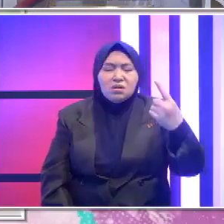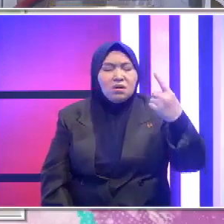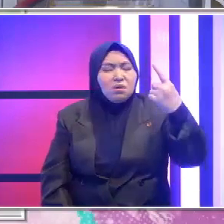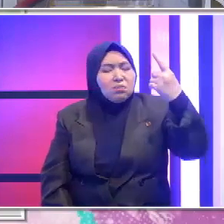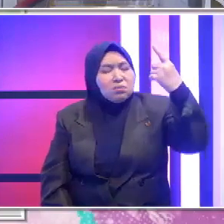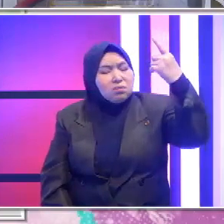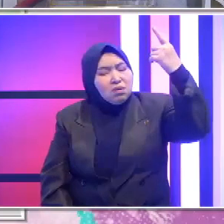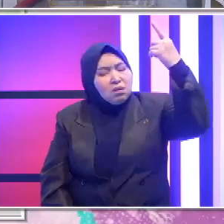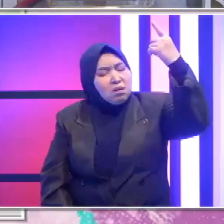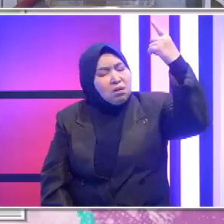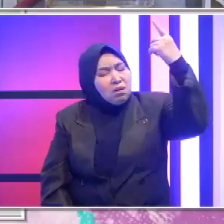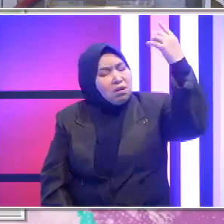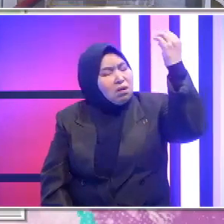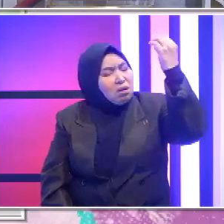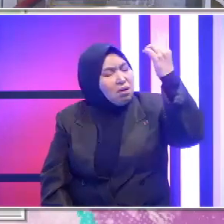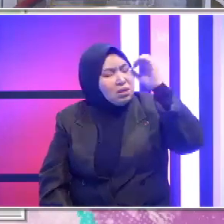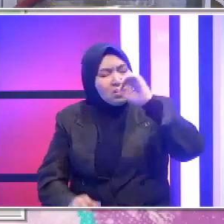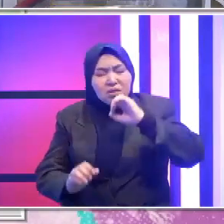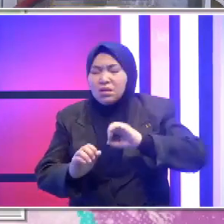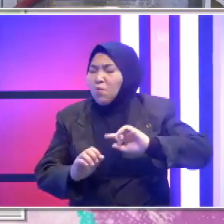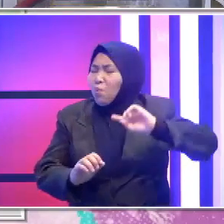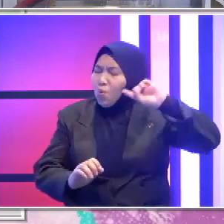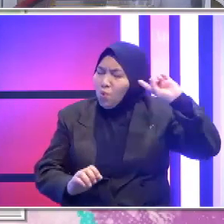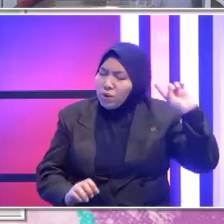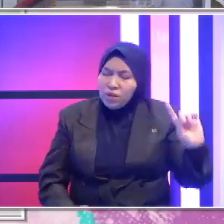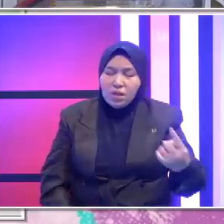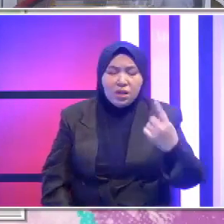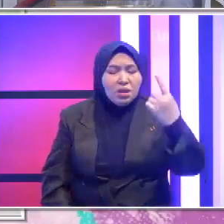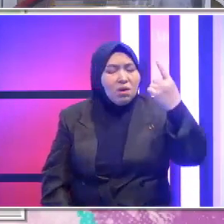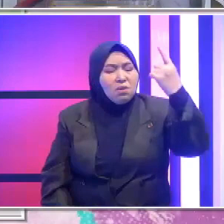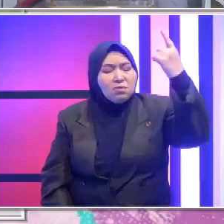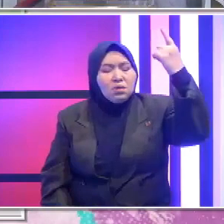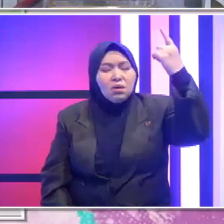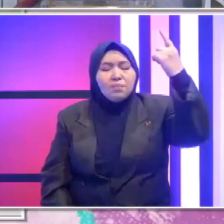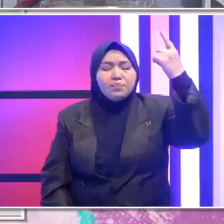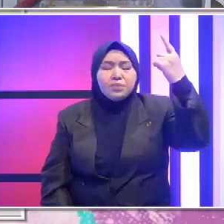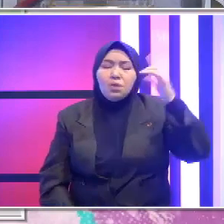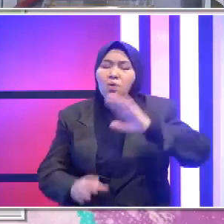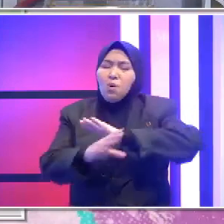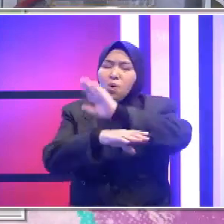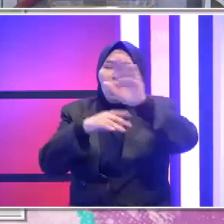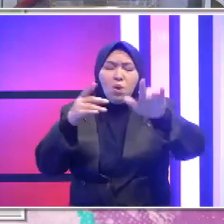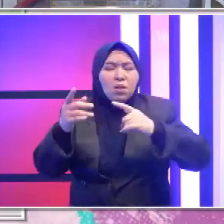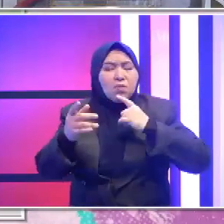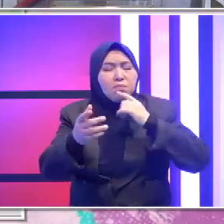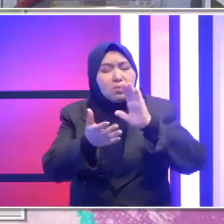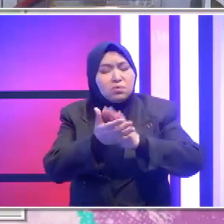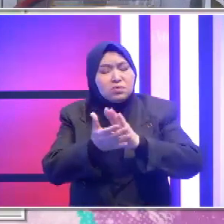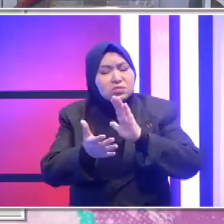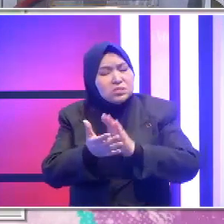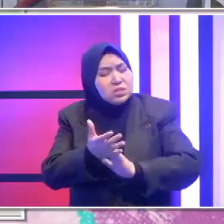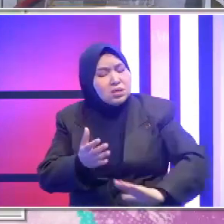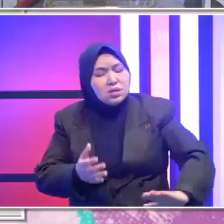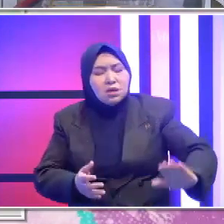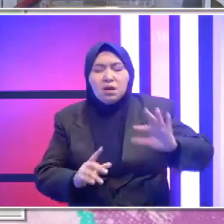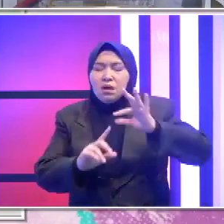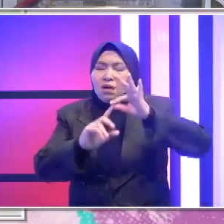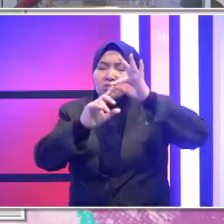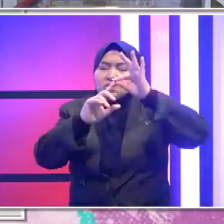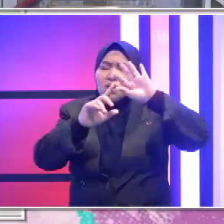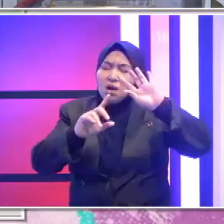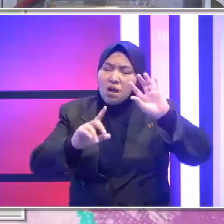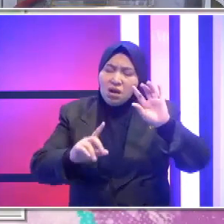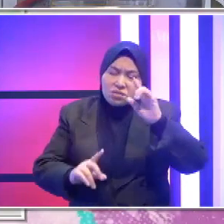like ilaha illahu Lau Fulham dusri